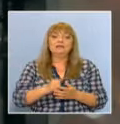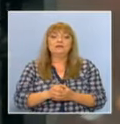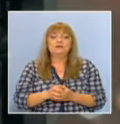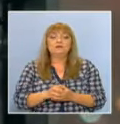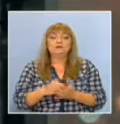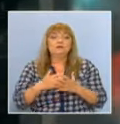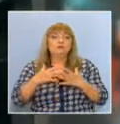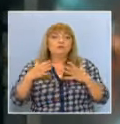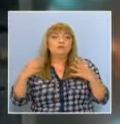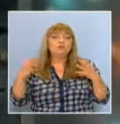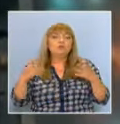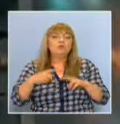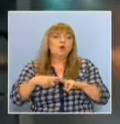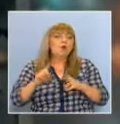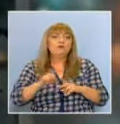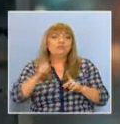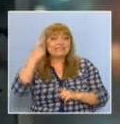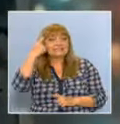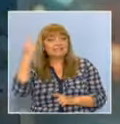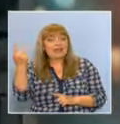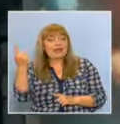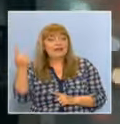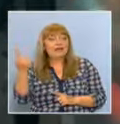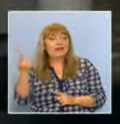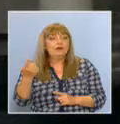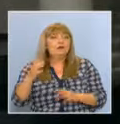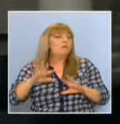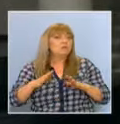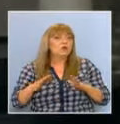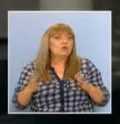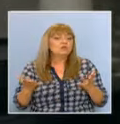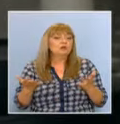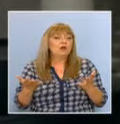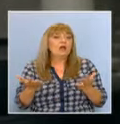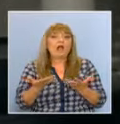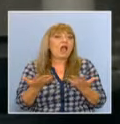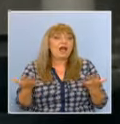пак, но не зная просто